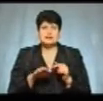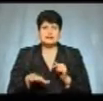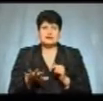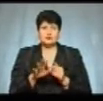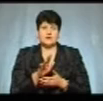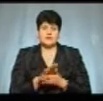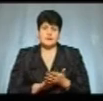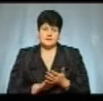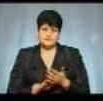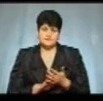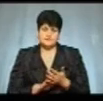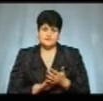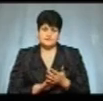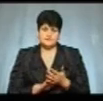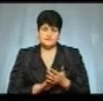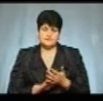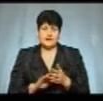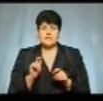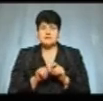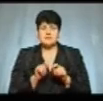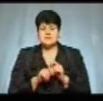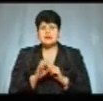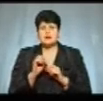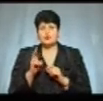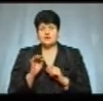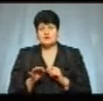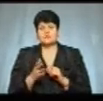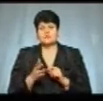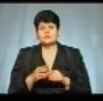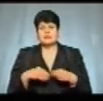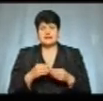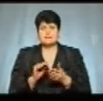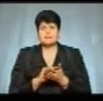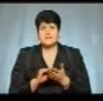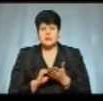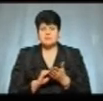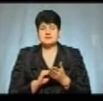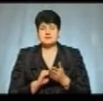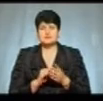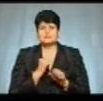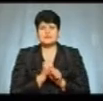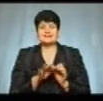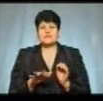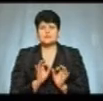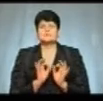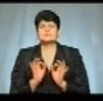далі? Інспекцію, Державну екологічну інспекцію видано припис провести територію в належний стан.